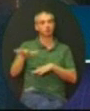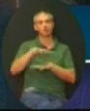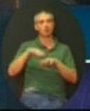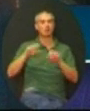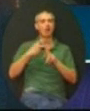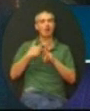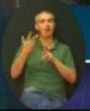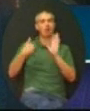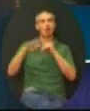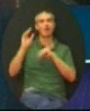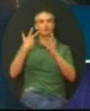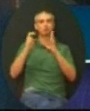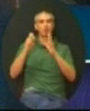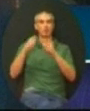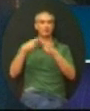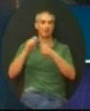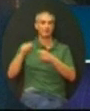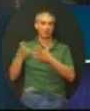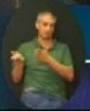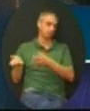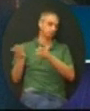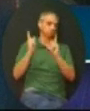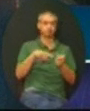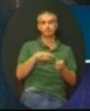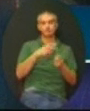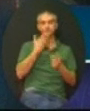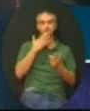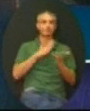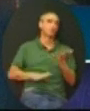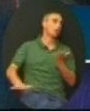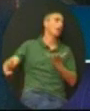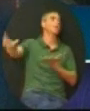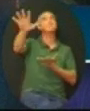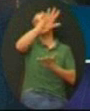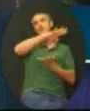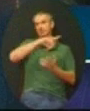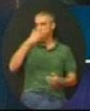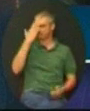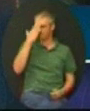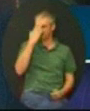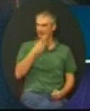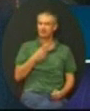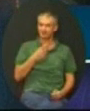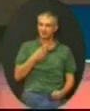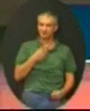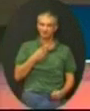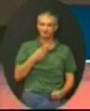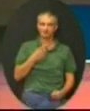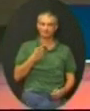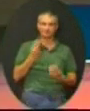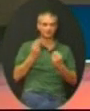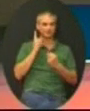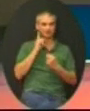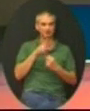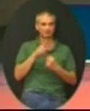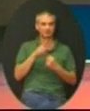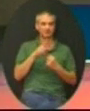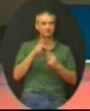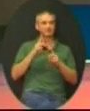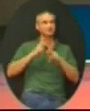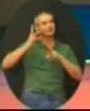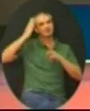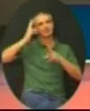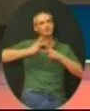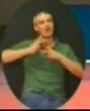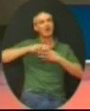השיפוט רק ברוב של 80 חברי כנסת, וגם ירושלים רבתי. אתה מכיר את הדבר שנקרא סינדרום